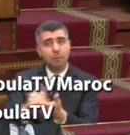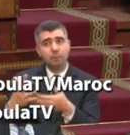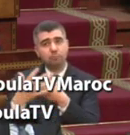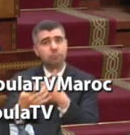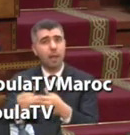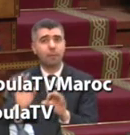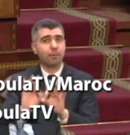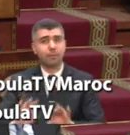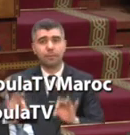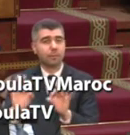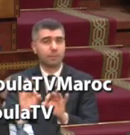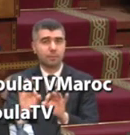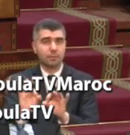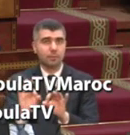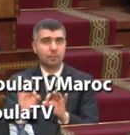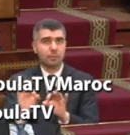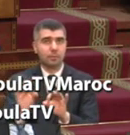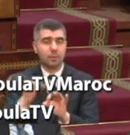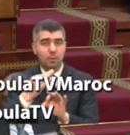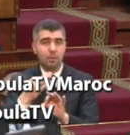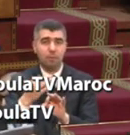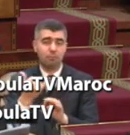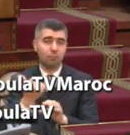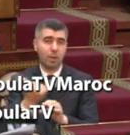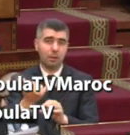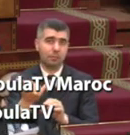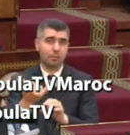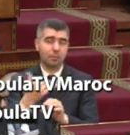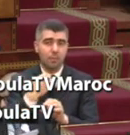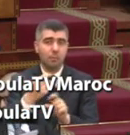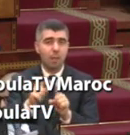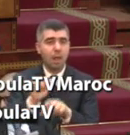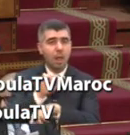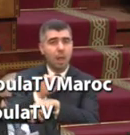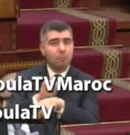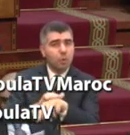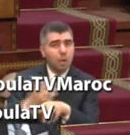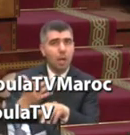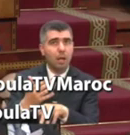إليه، ولهذا لا يعقل أن يتم الاقتطاع سواء كانوا عندهم